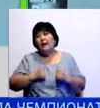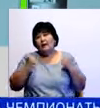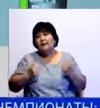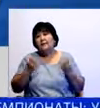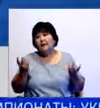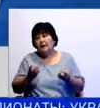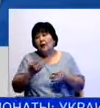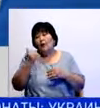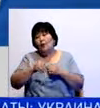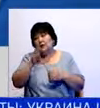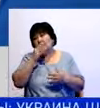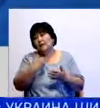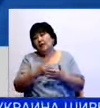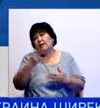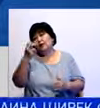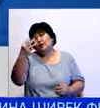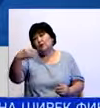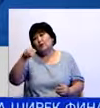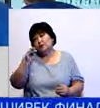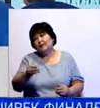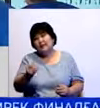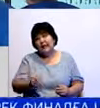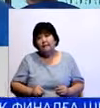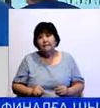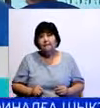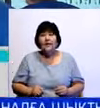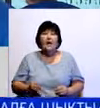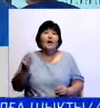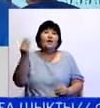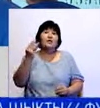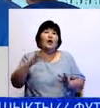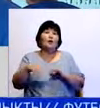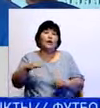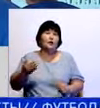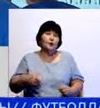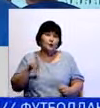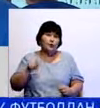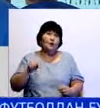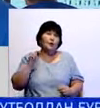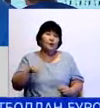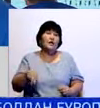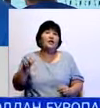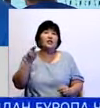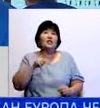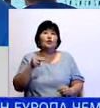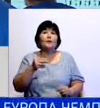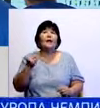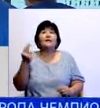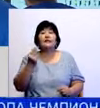келген. Орташа жалақы шамамен 230 мың теңге. Шел ауданының тұрғынымын. Осы Гежуба цемент